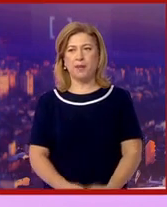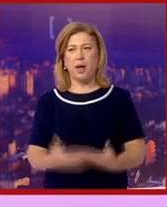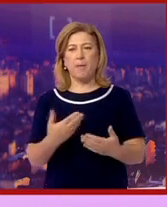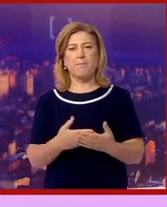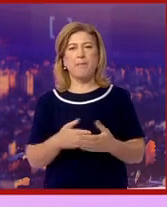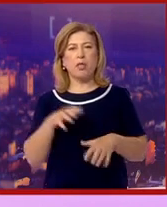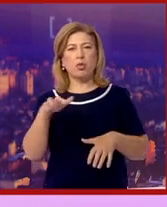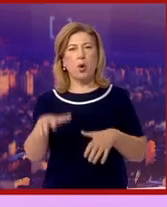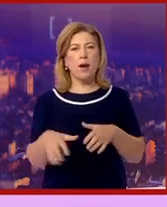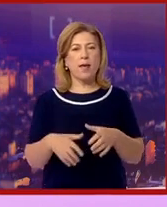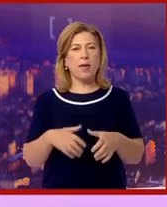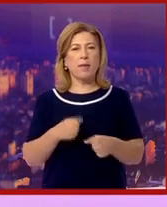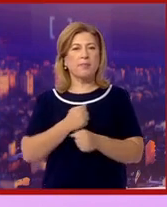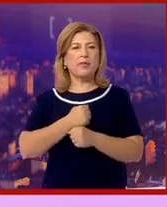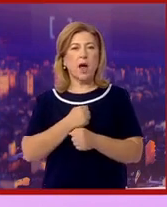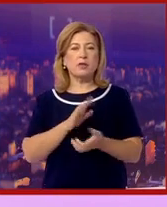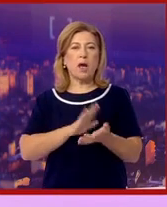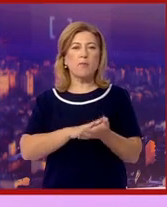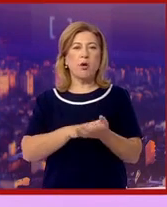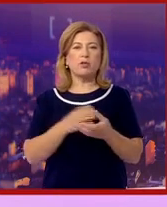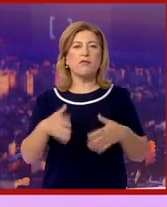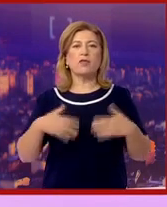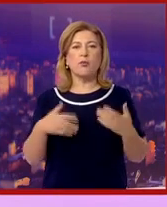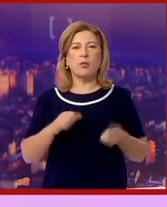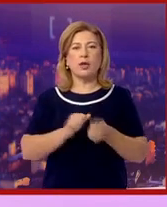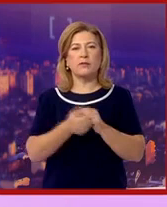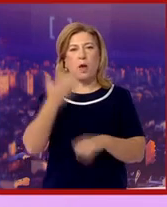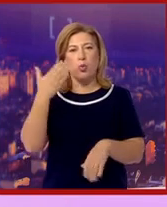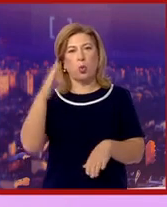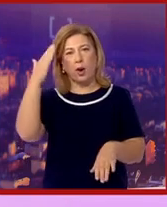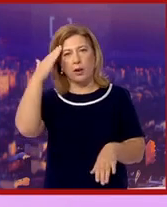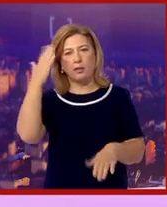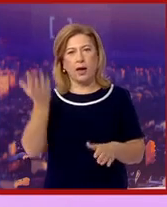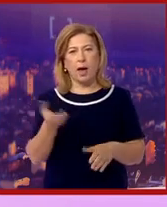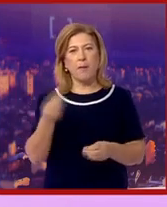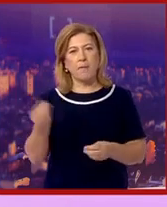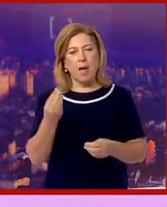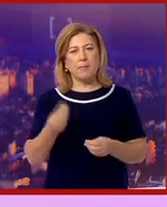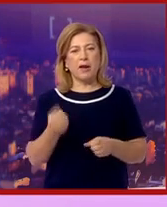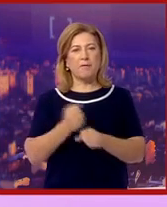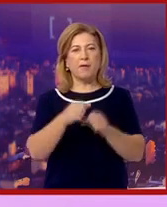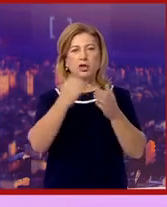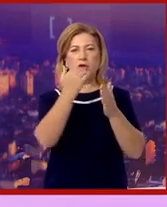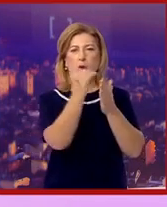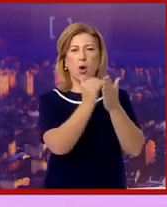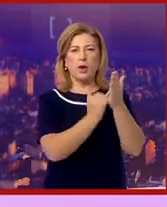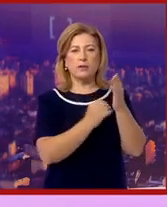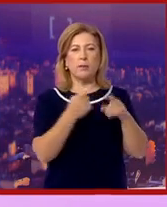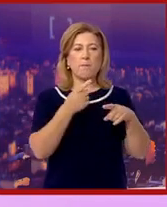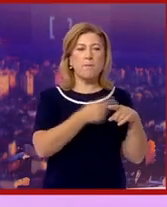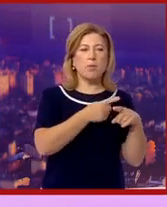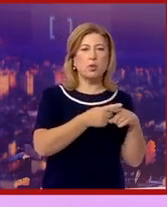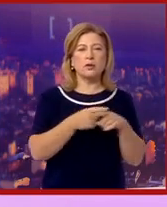lei, dragostea poate fi motiv de bucurie sau o durere de cap. Ar fi bine să faceți o listă cu plusuri și minusuri, iar în urma ei